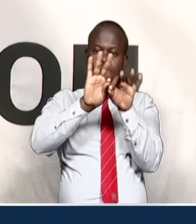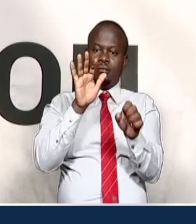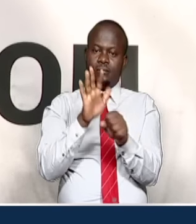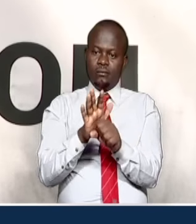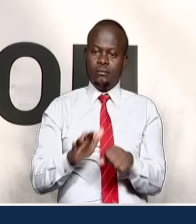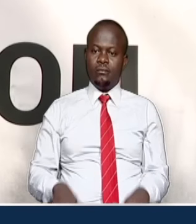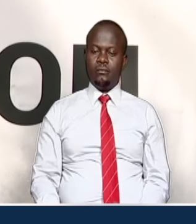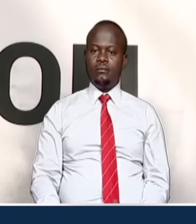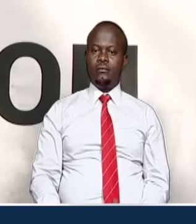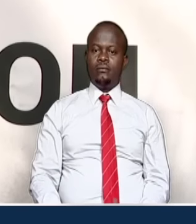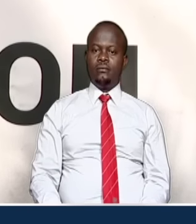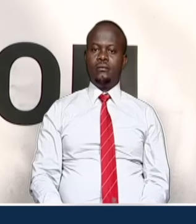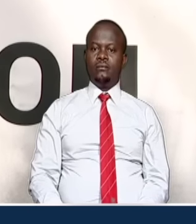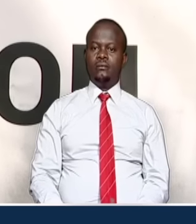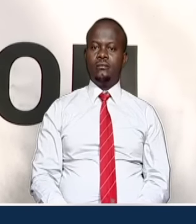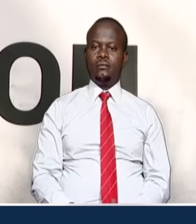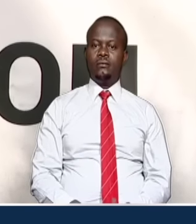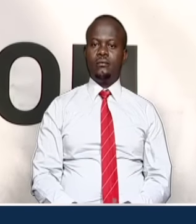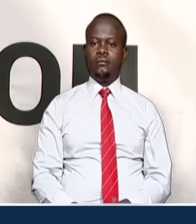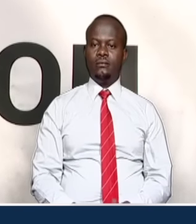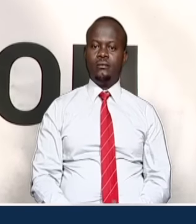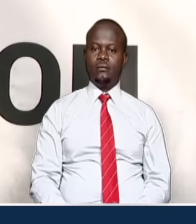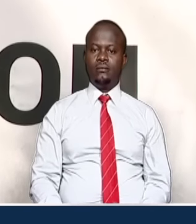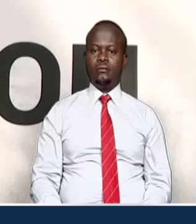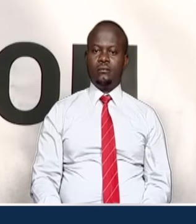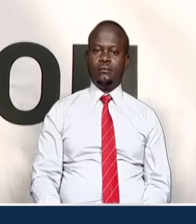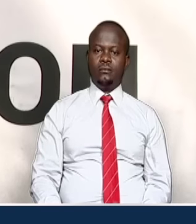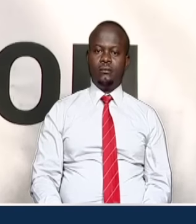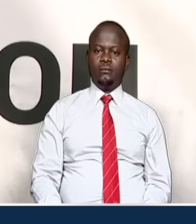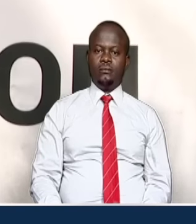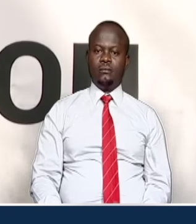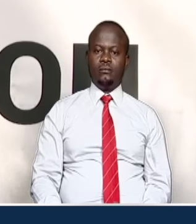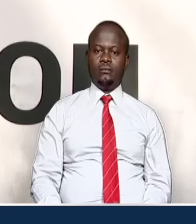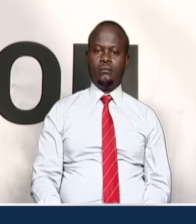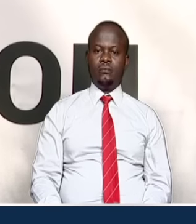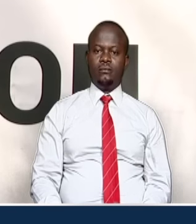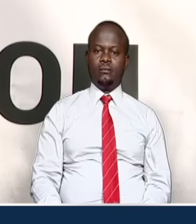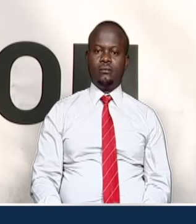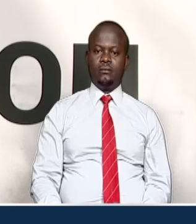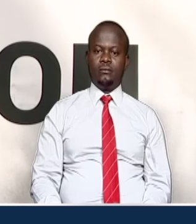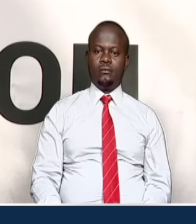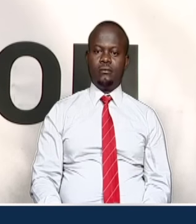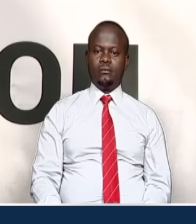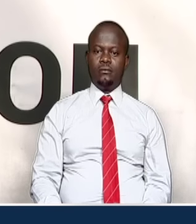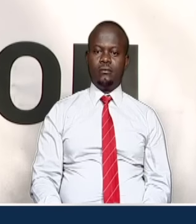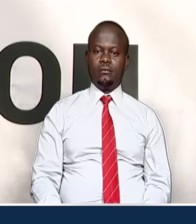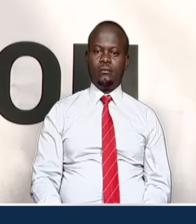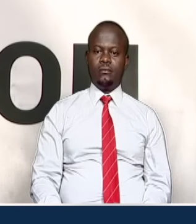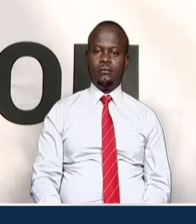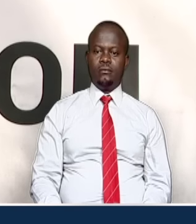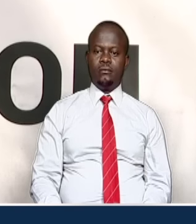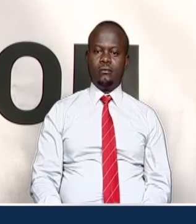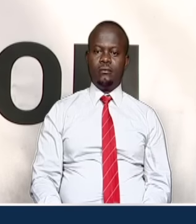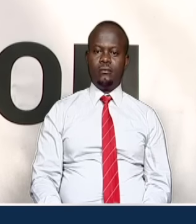that if there is something that the partner states can improve upon, it is